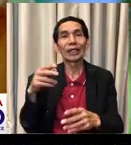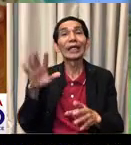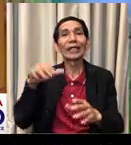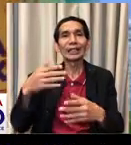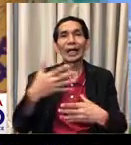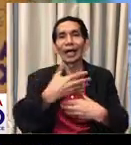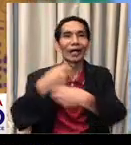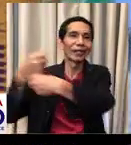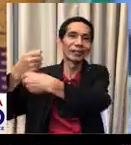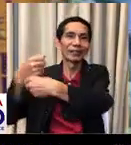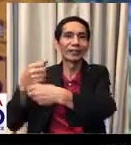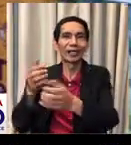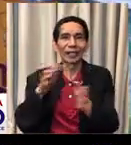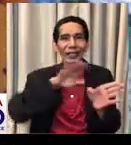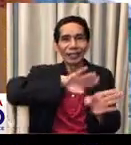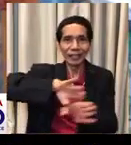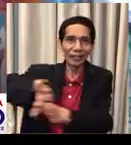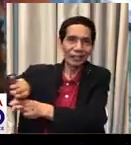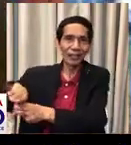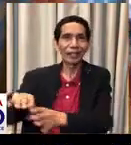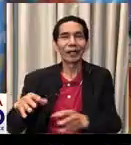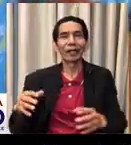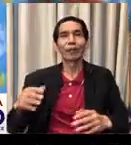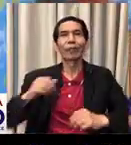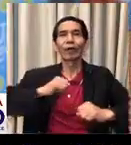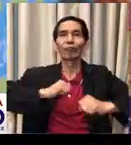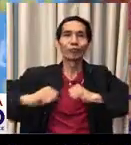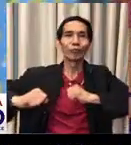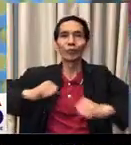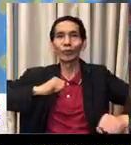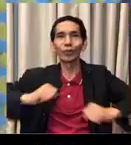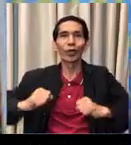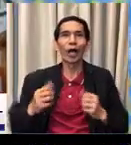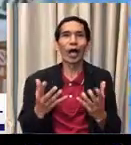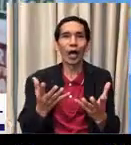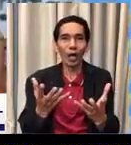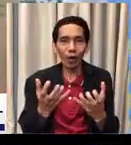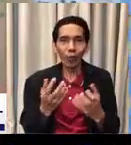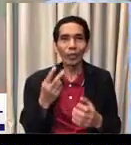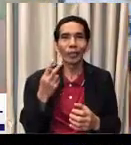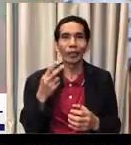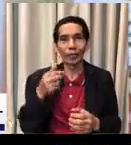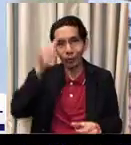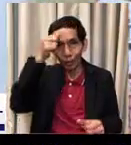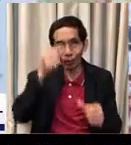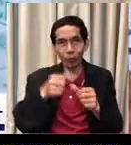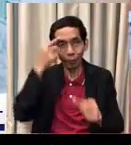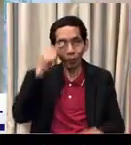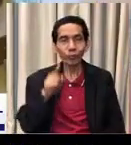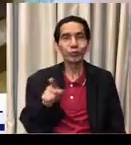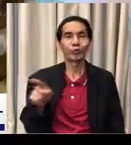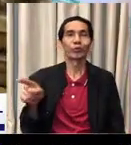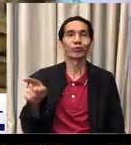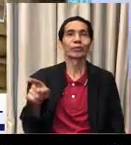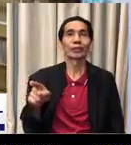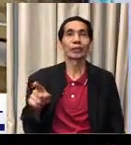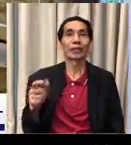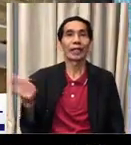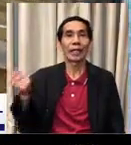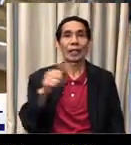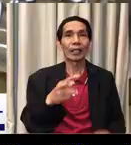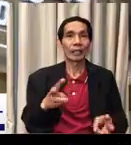rin, diba? Para makaluwag-luwag ng konti. Gusto ko lang ipaalala sa inyo. So